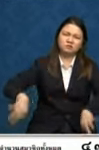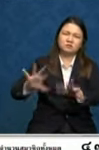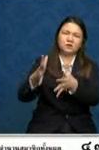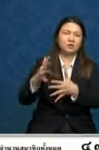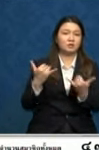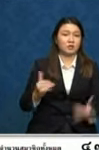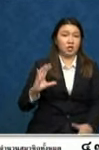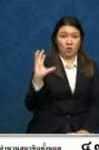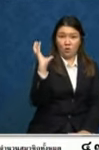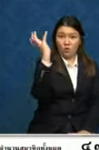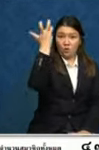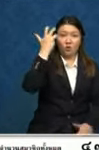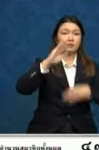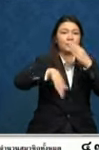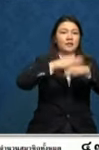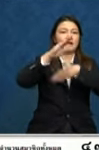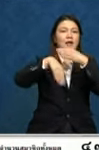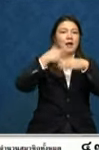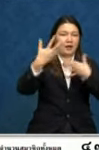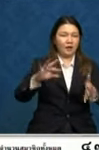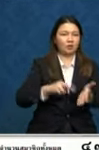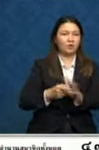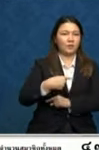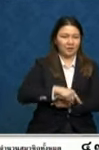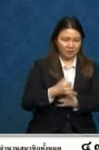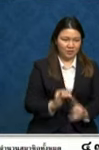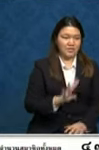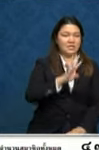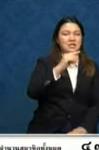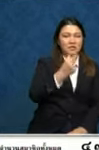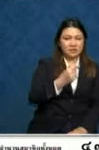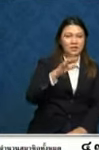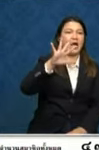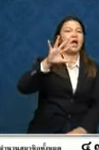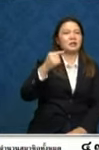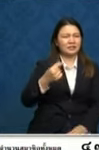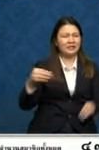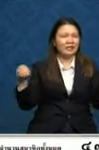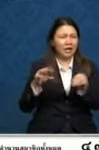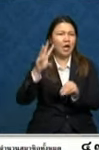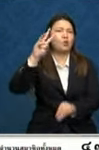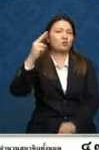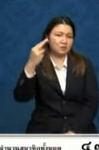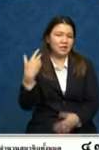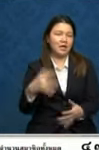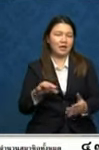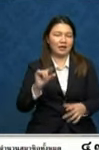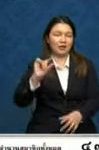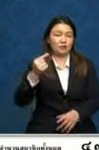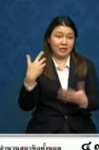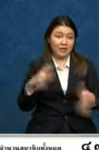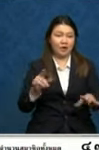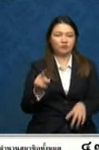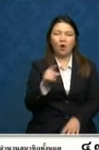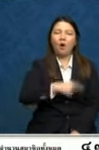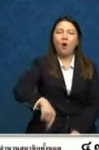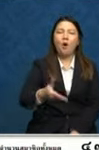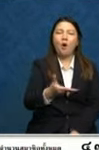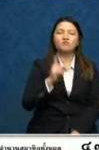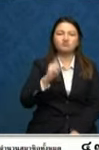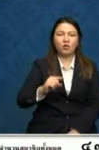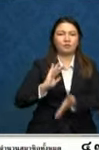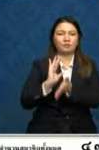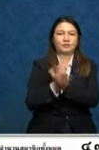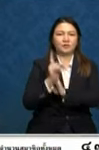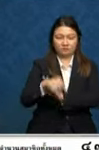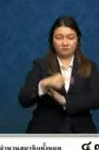ฒนาไปถึงไหนแล้วครับวันนี้เรายุค 4G 5G จะ 6G อยู่แล้วครับเพราะฉะนั้นเราจะต้องปรับเปลี่ยนหนึ่งในแนวทาง